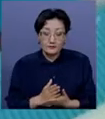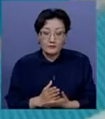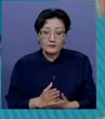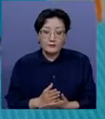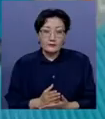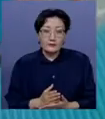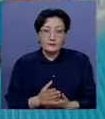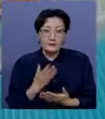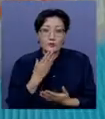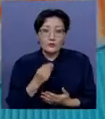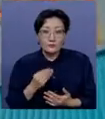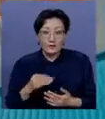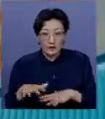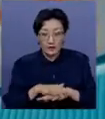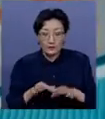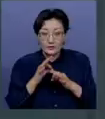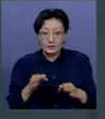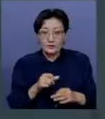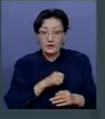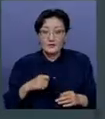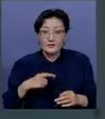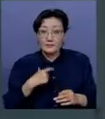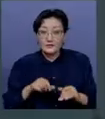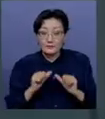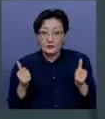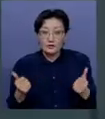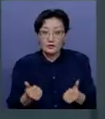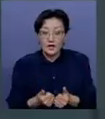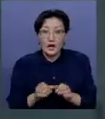өзімнің отандастарыма айтарым, өзін-өзі оқшалау туралы